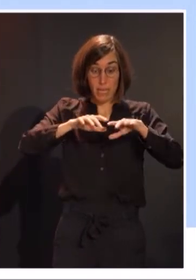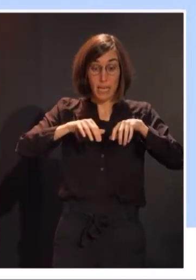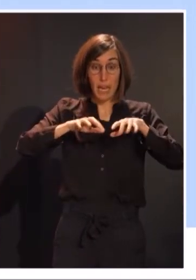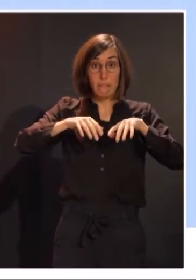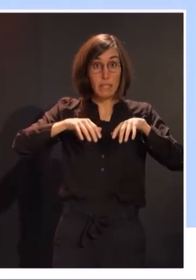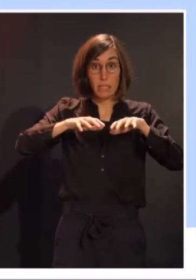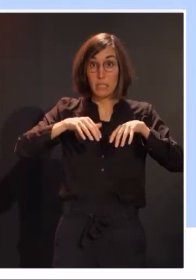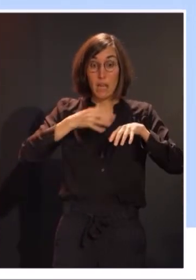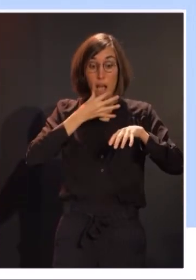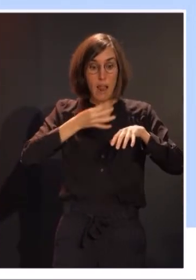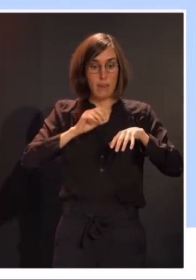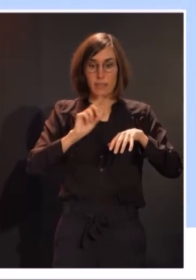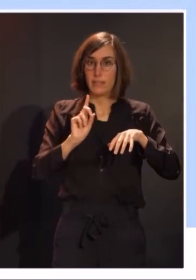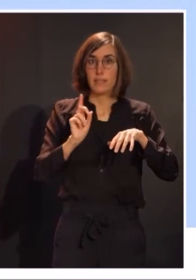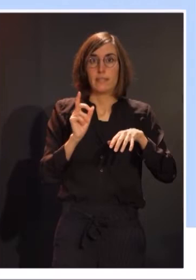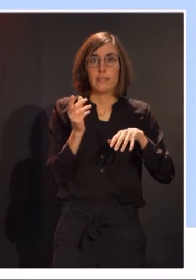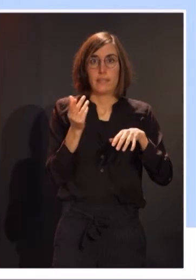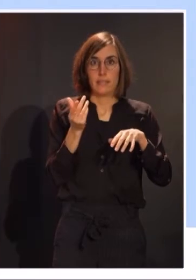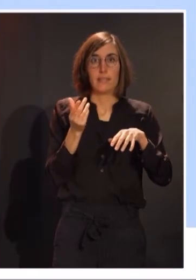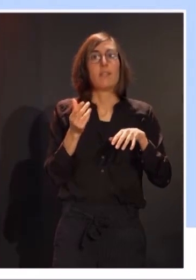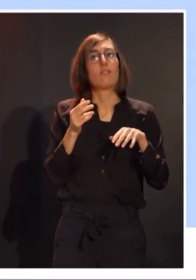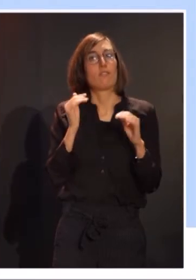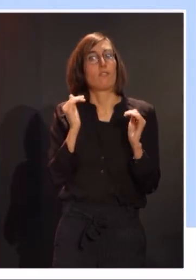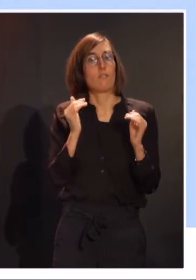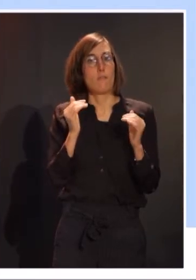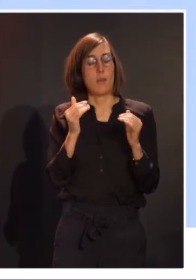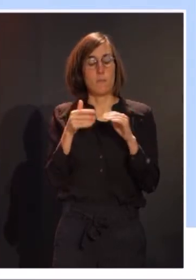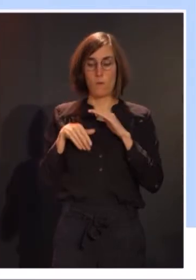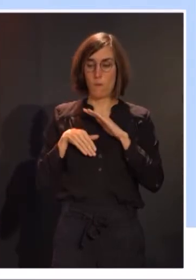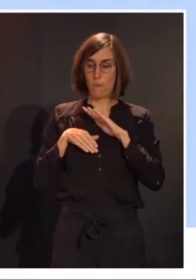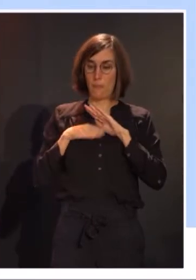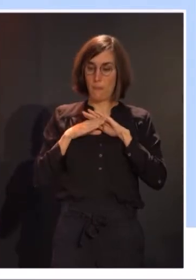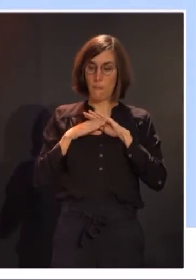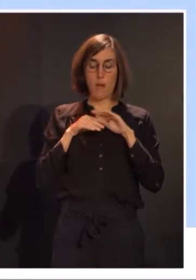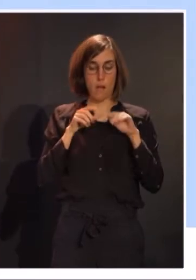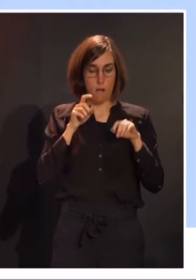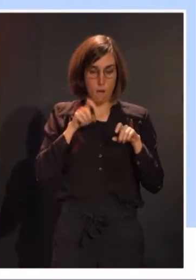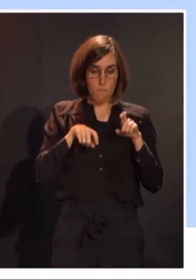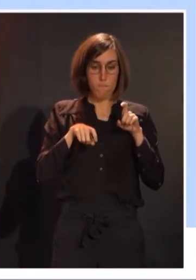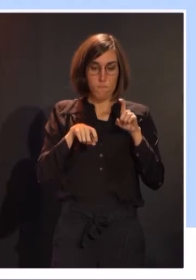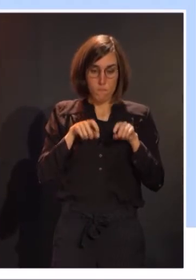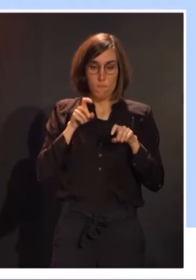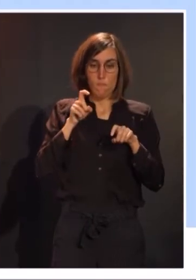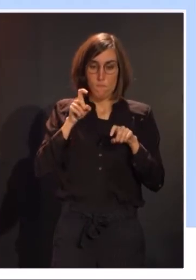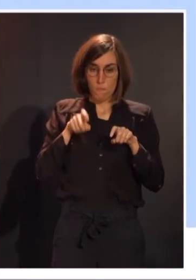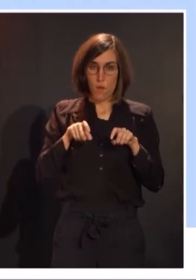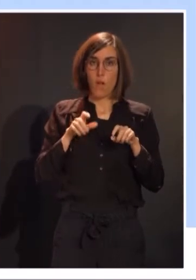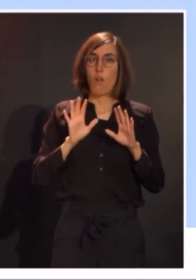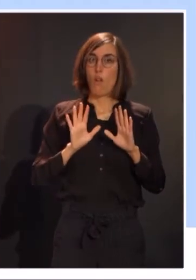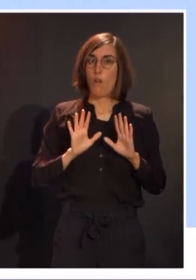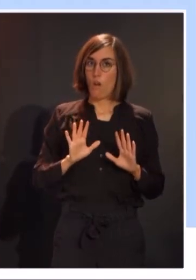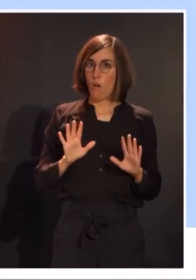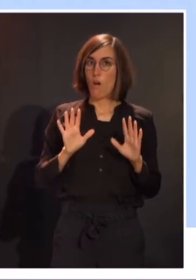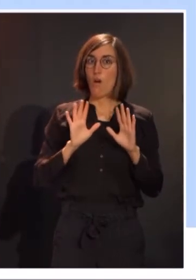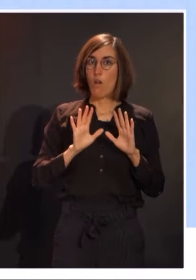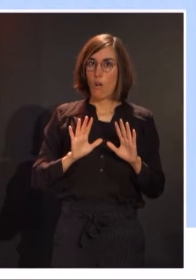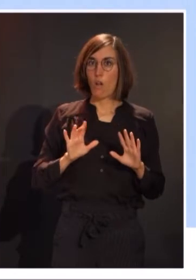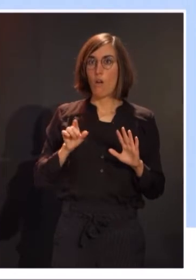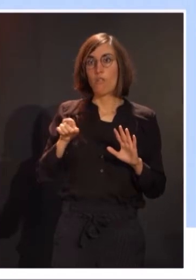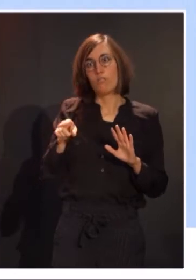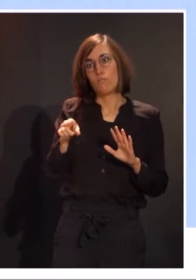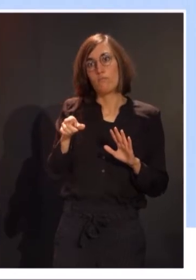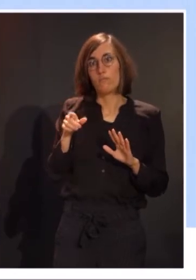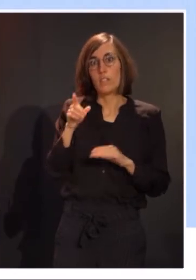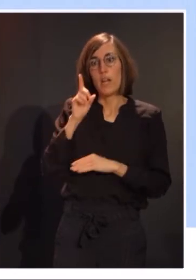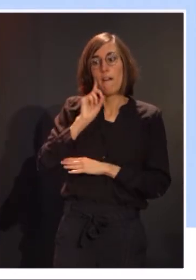qui représentait donc une lenteur quand même aussi à la frappe au clavier chez une personne qui est déjà adulte en fait. Donc